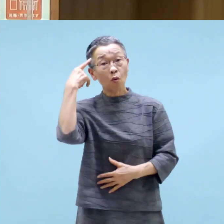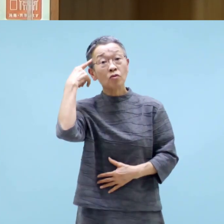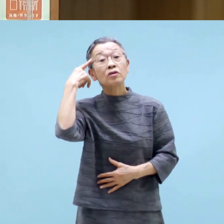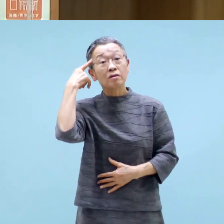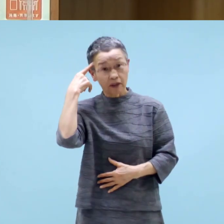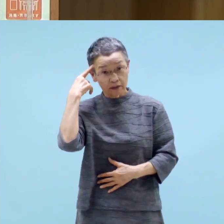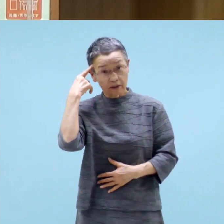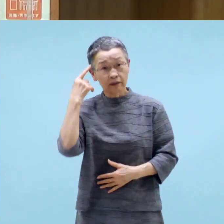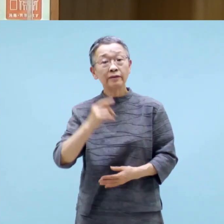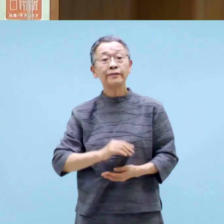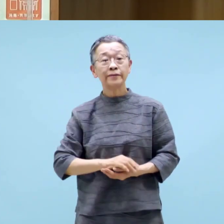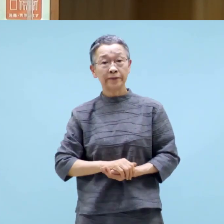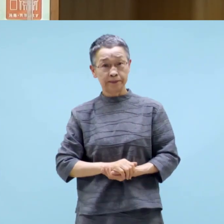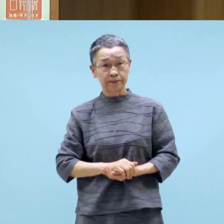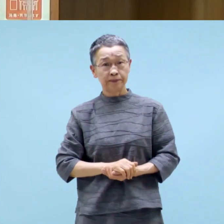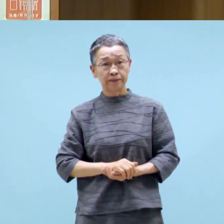います